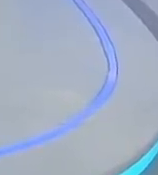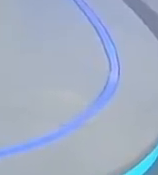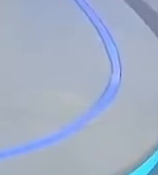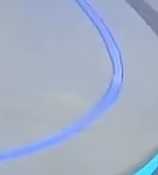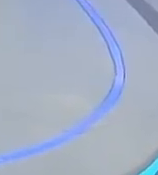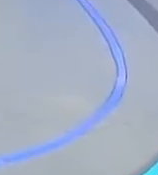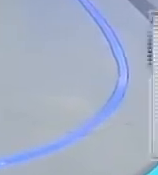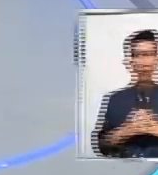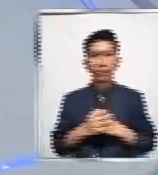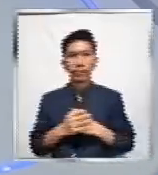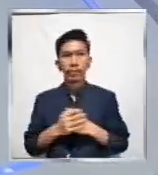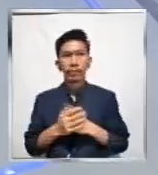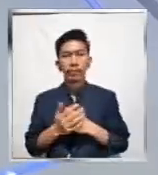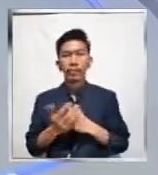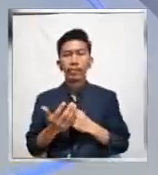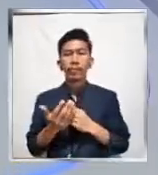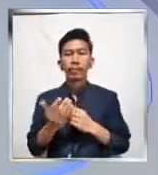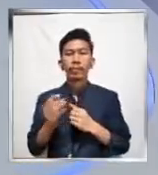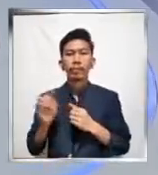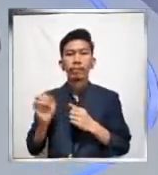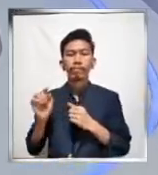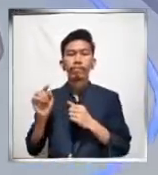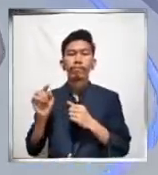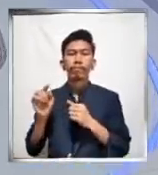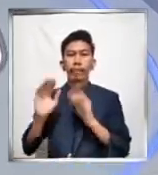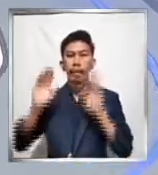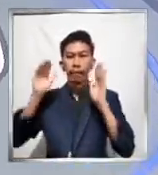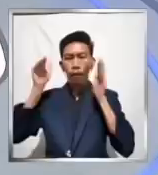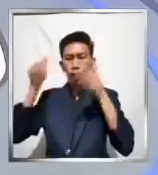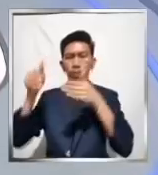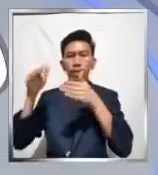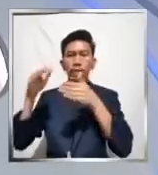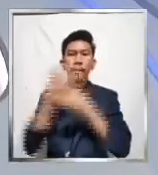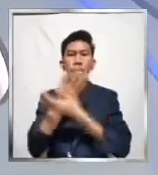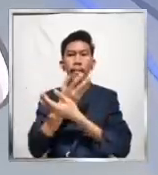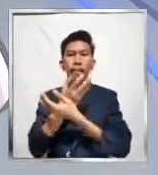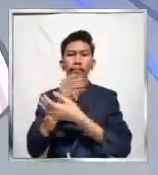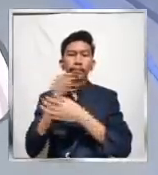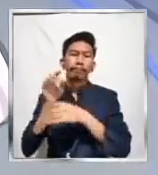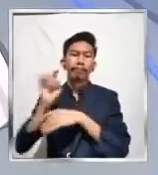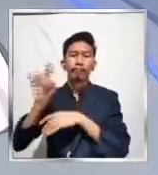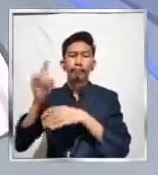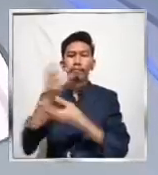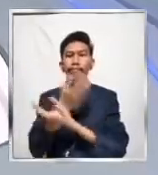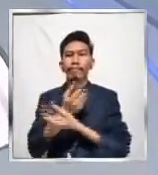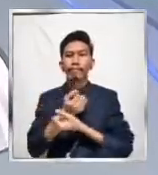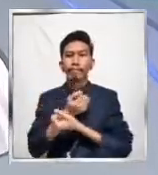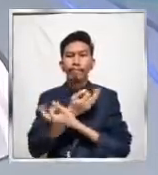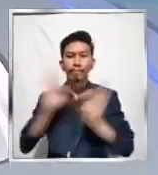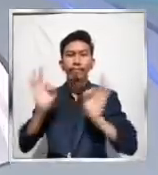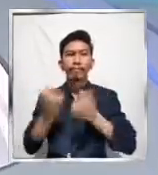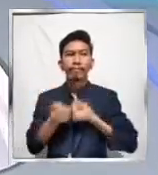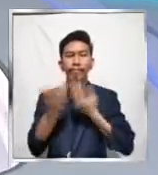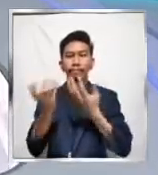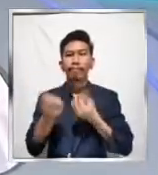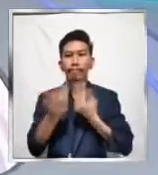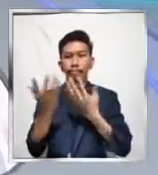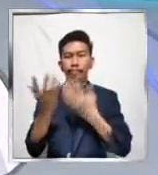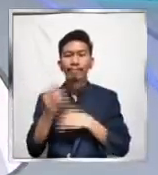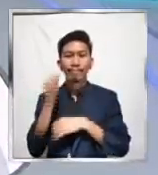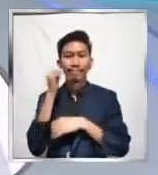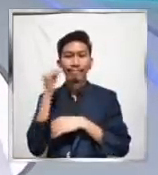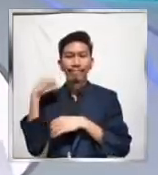Sumentro sa usapin ng press freedom, ang pagdinig ng Kamara sa franchise renewal ng ABS-CBN kagabi. May